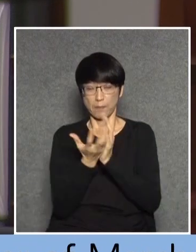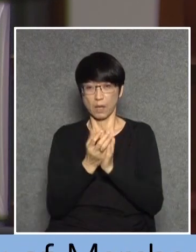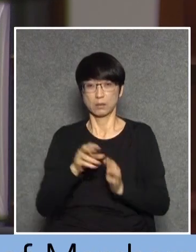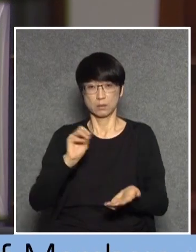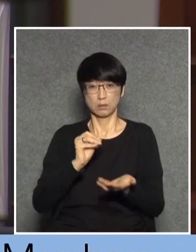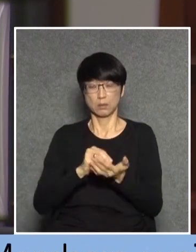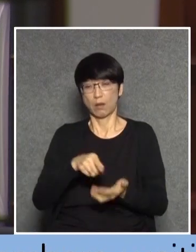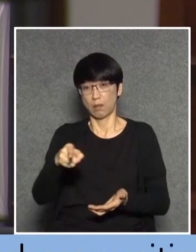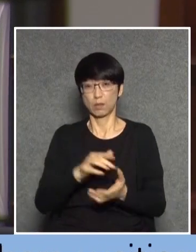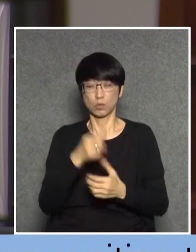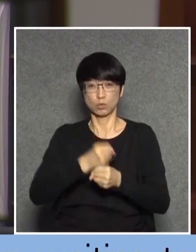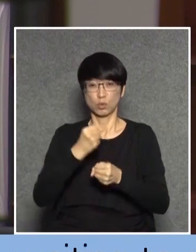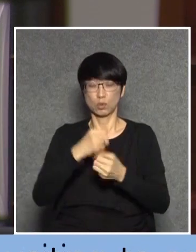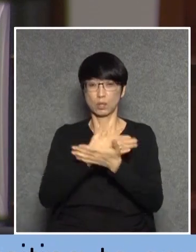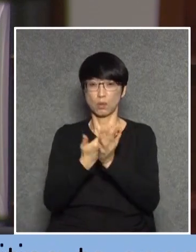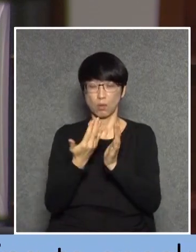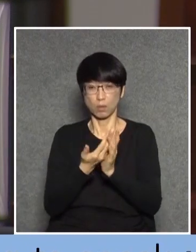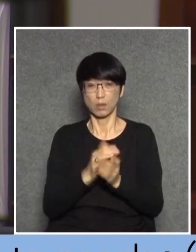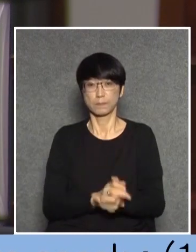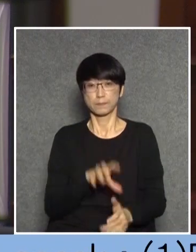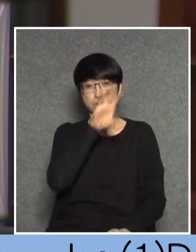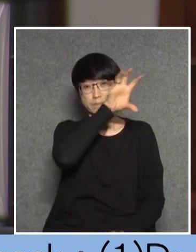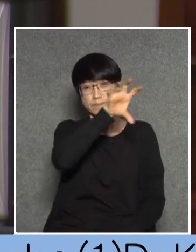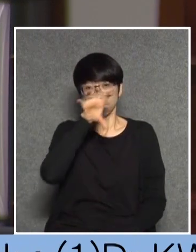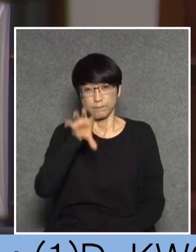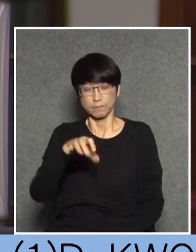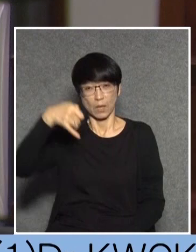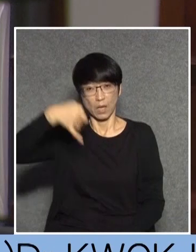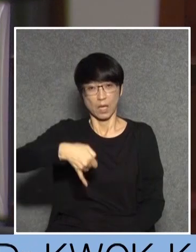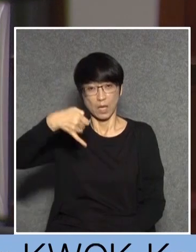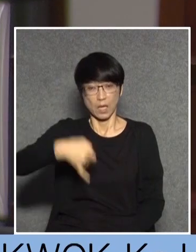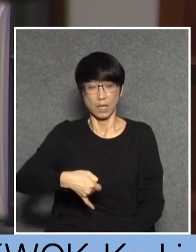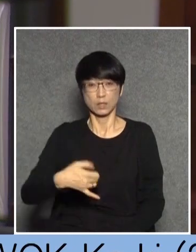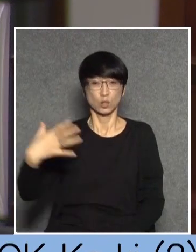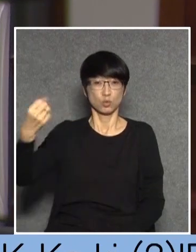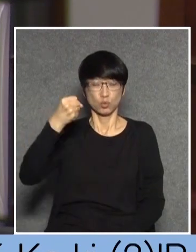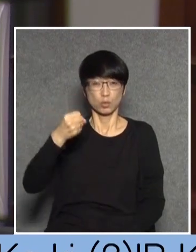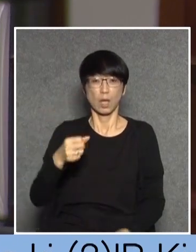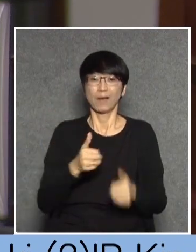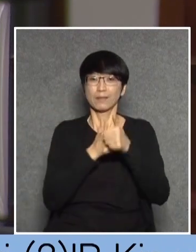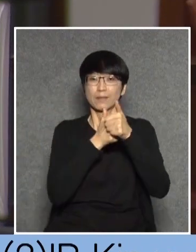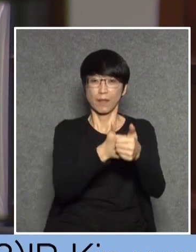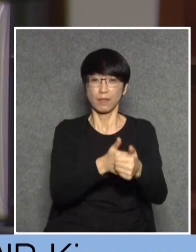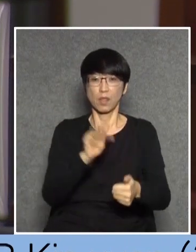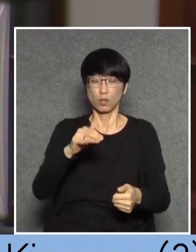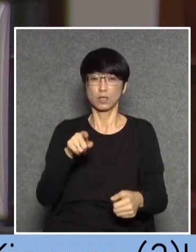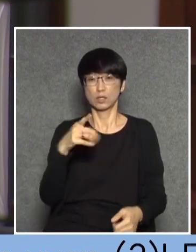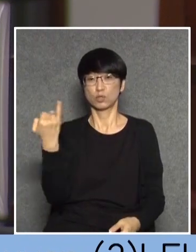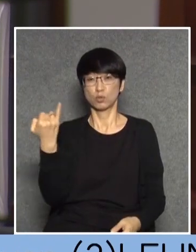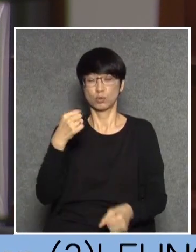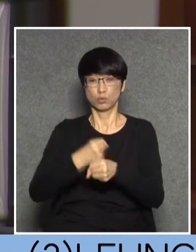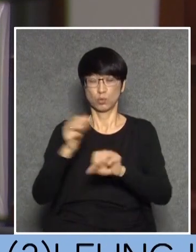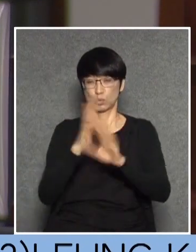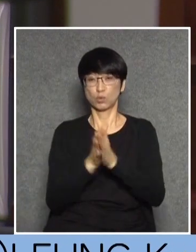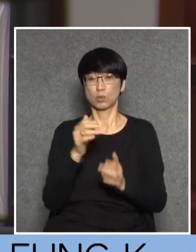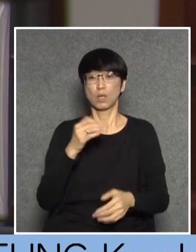用心良苦做定曬啲嘢，有個板等佢下一屆嘅立法會嘅大會主席可以照板煮碗，係嘛？即係你啲衰嘢做曬啦，咁佢